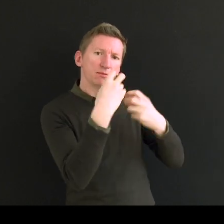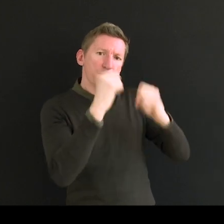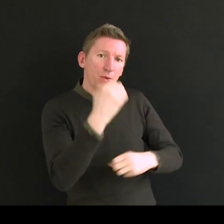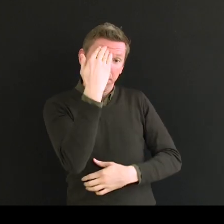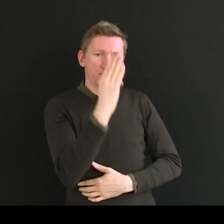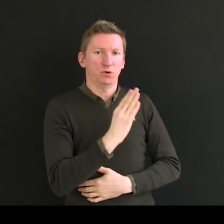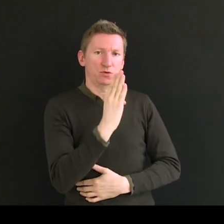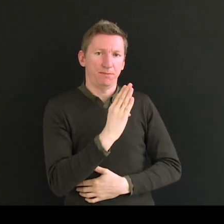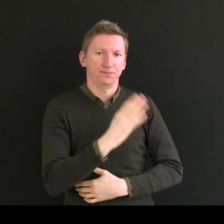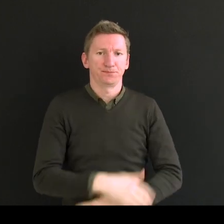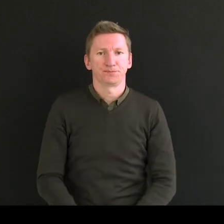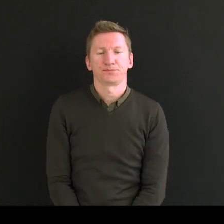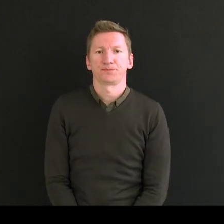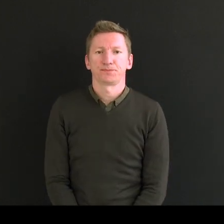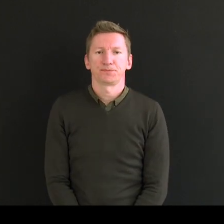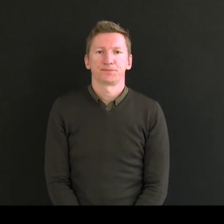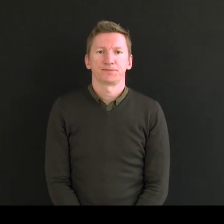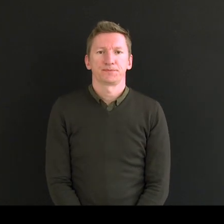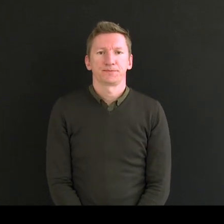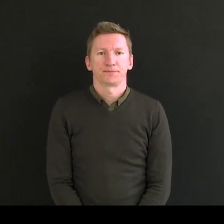lèvres si nécessaire.